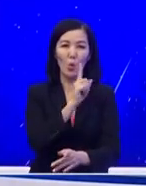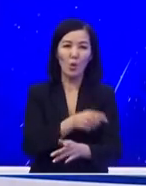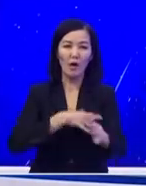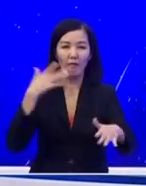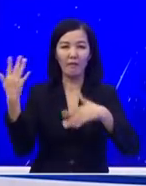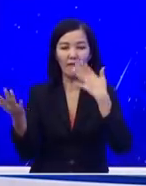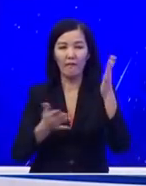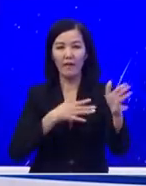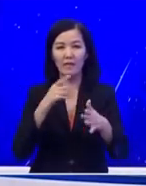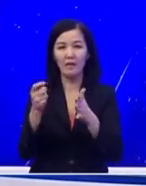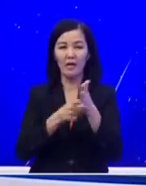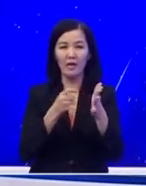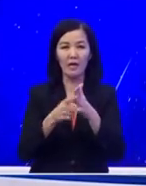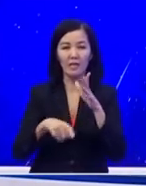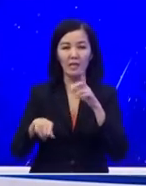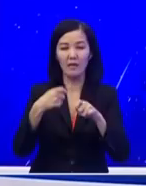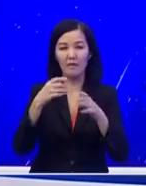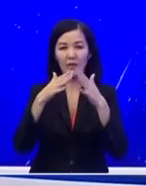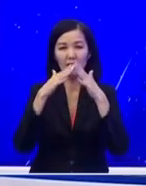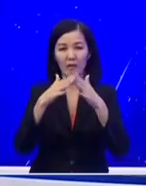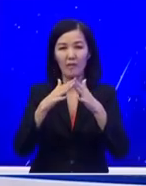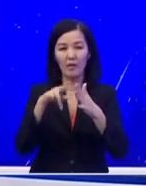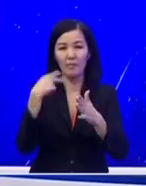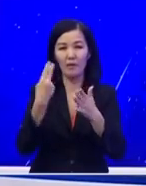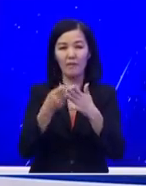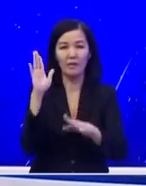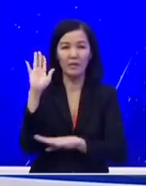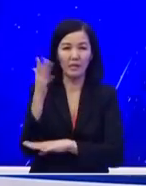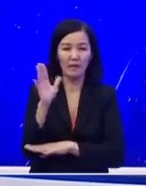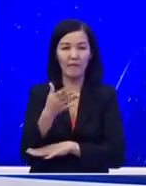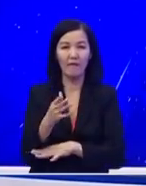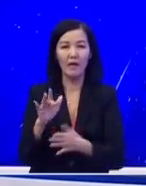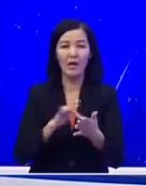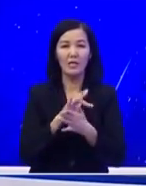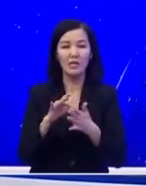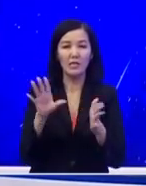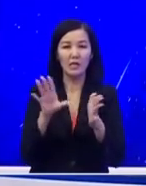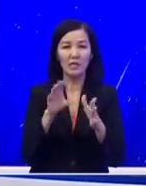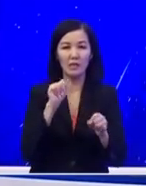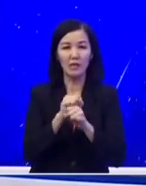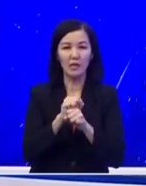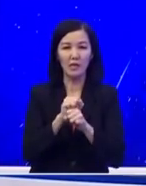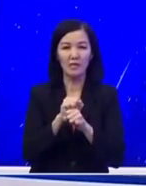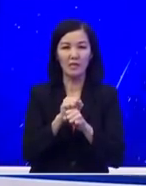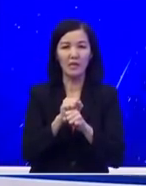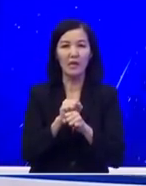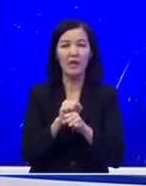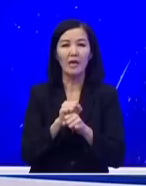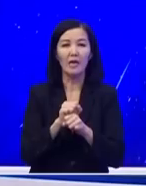Ураганный ветер в Караганде сорвал крыши домов и повалил деревья. Часть города осталась без света из-за порыва воздушных